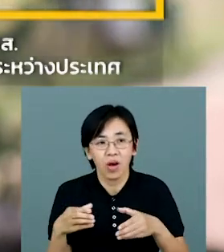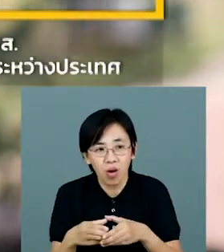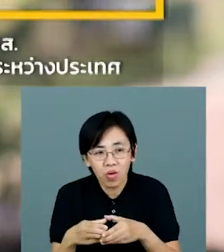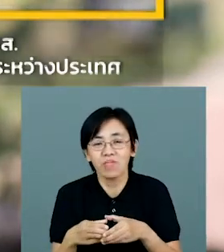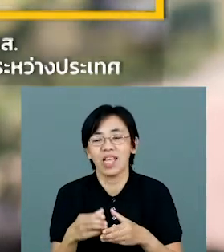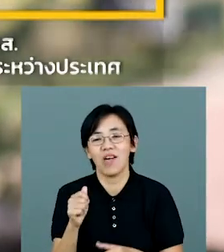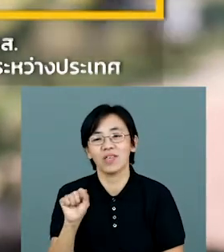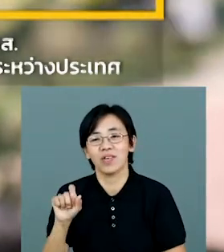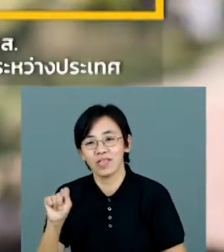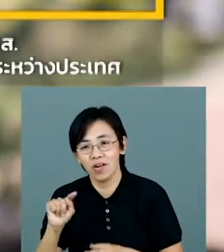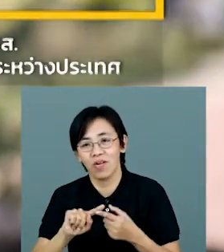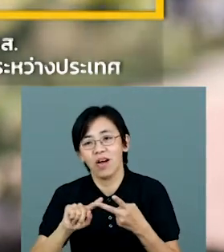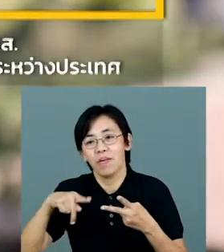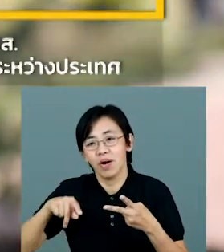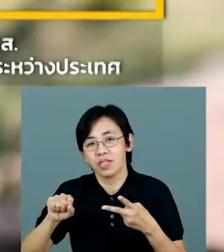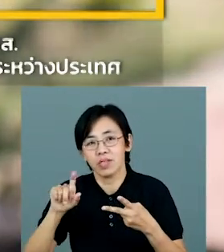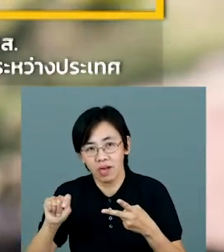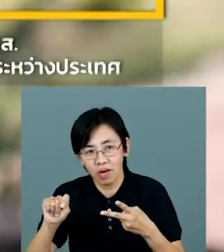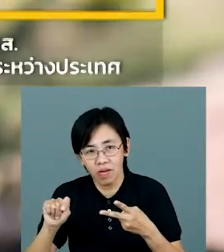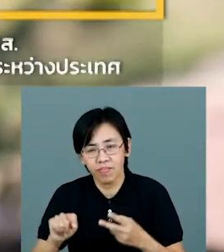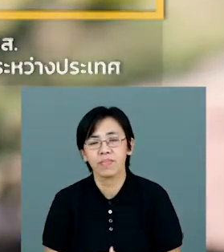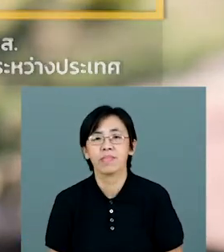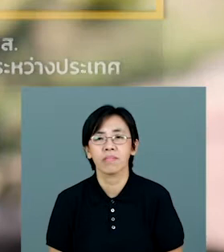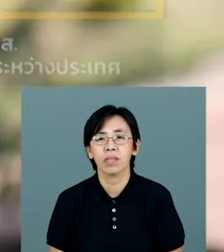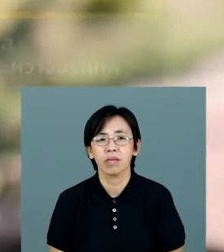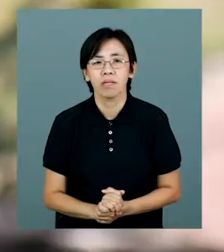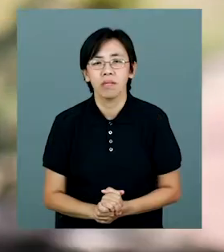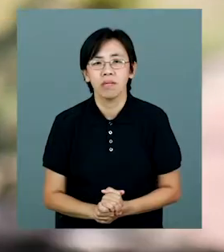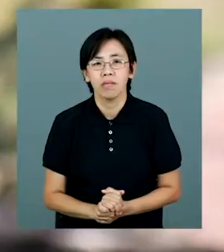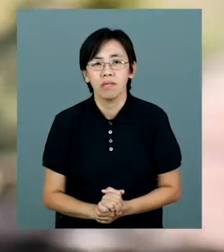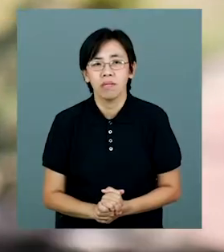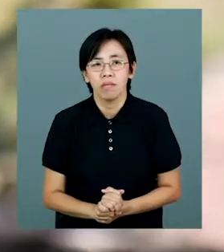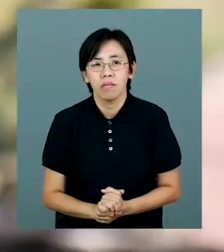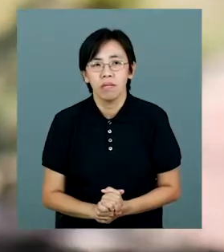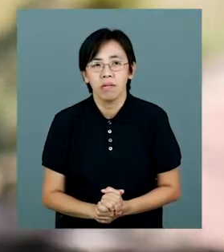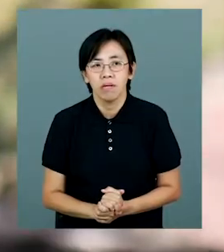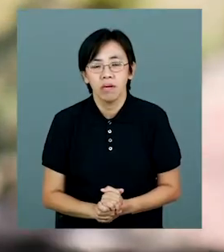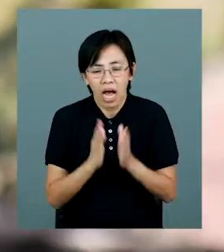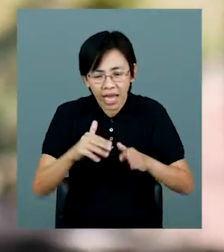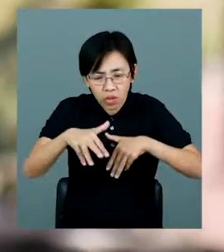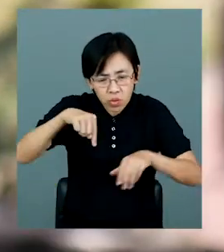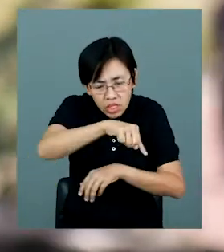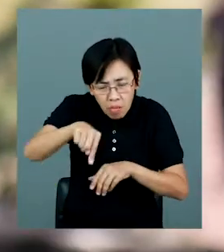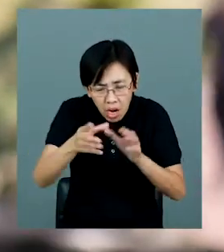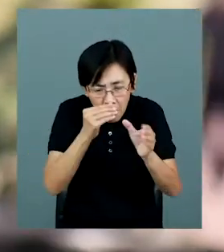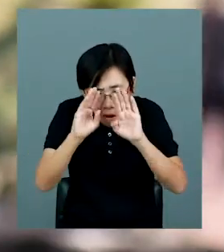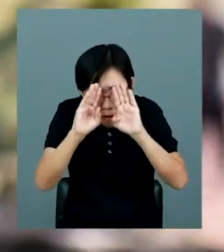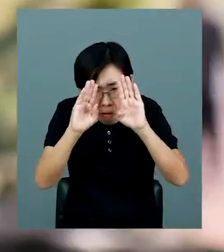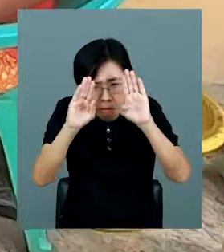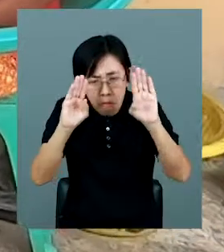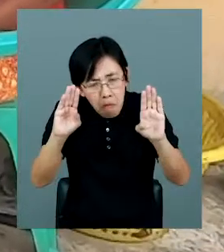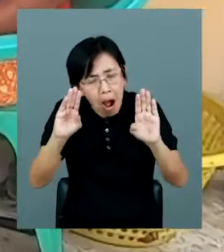วแล้วก็พนักงานสาธารณสุขต่างด้าวแล้วก็หาดูว่าปัจจัยอะไรที่มีผลต่อการสร้างให้เกิดความรอบรู้สุขภาพที่ม